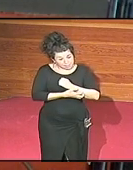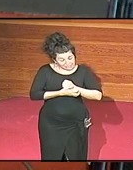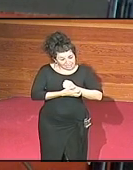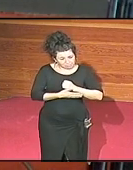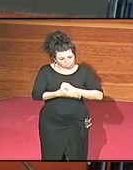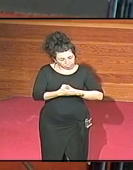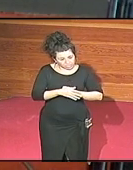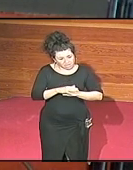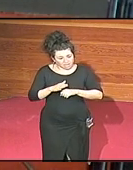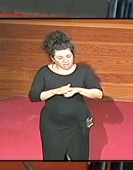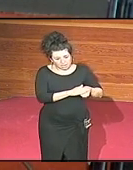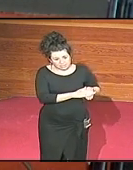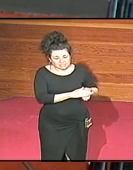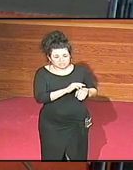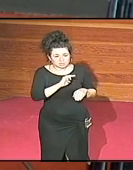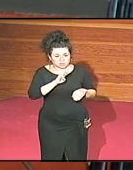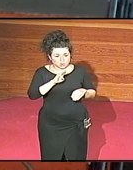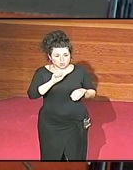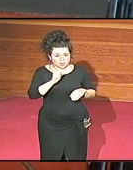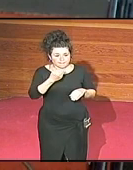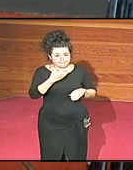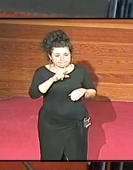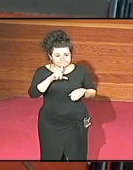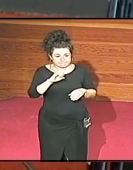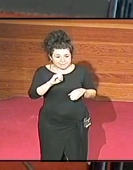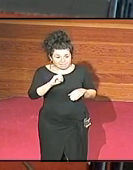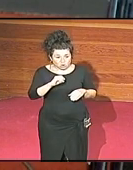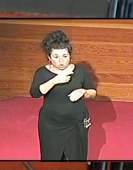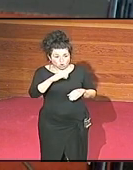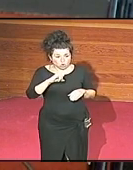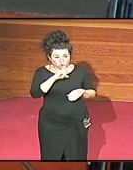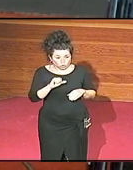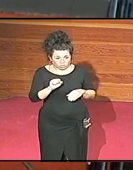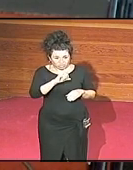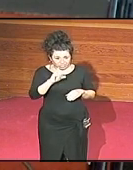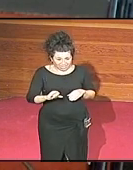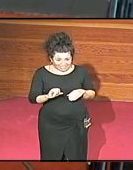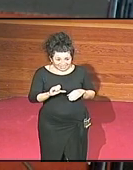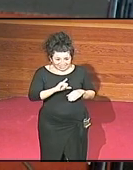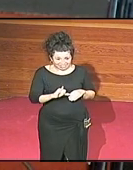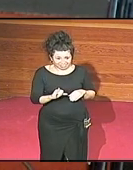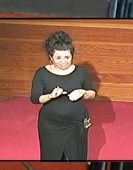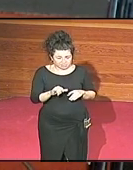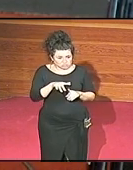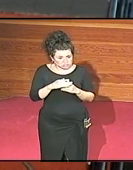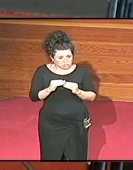Pablo González gertatutakoa, ez? Ze egoeratan gelditu den, ze erantzun eskasa.